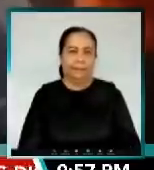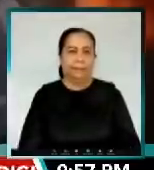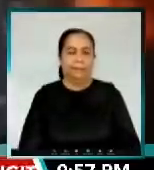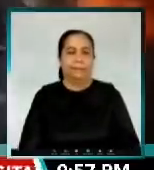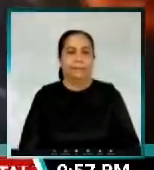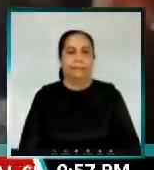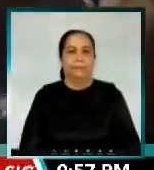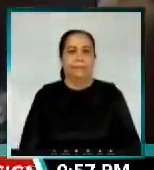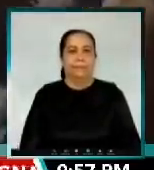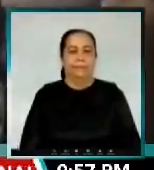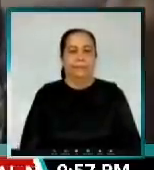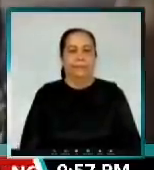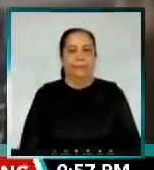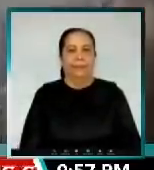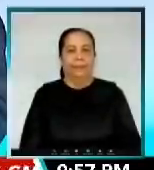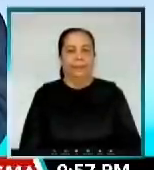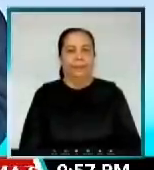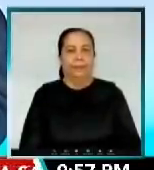News.